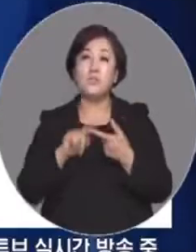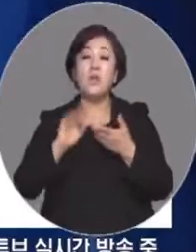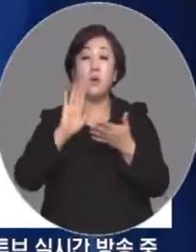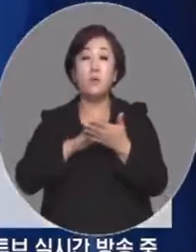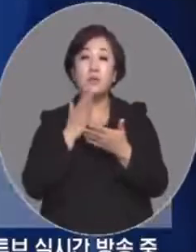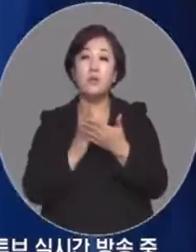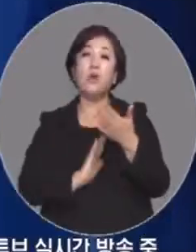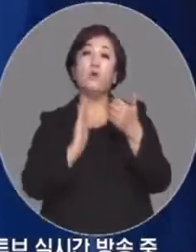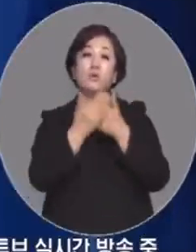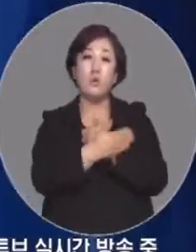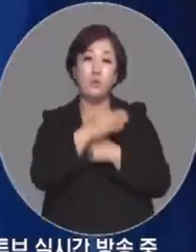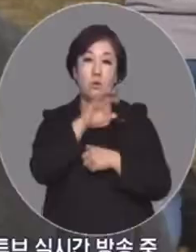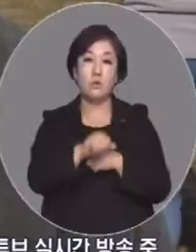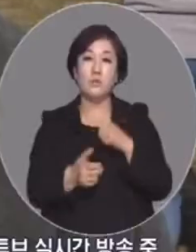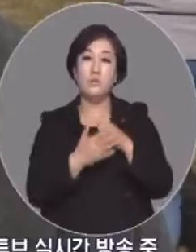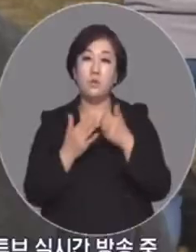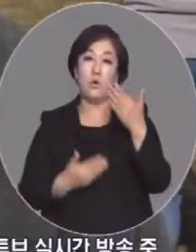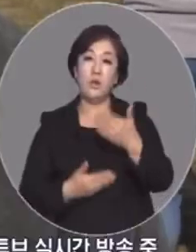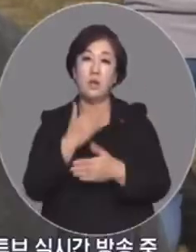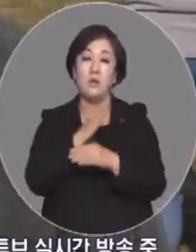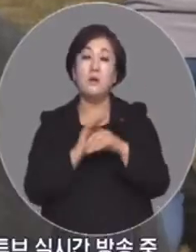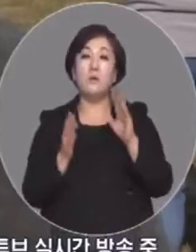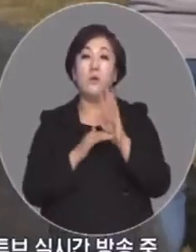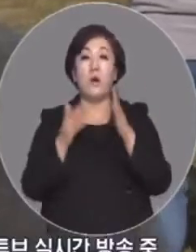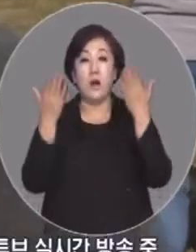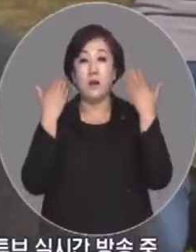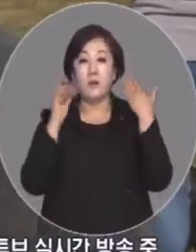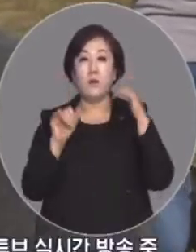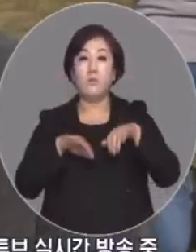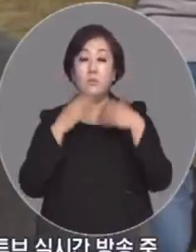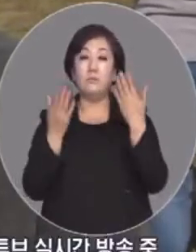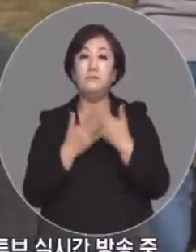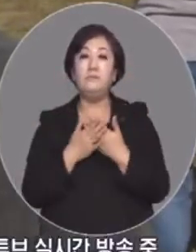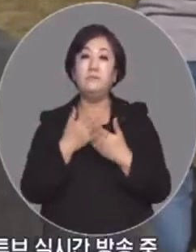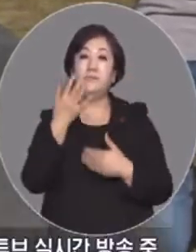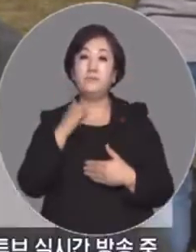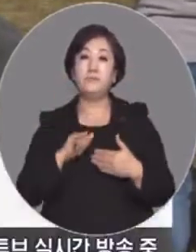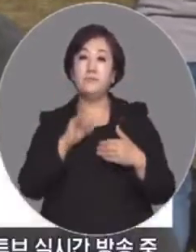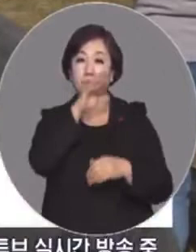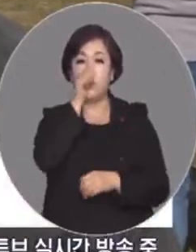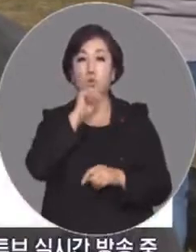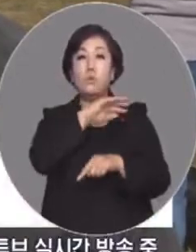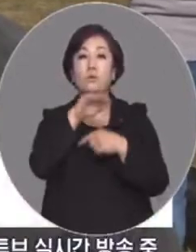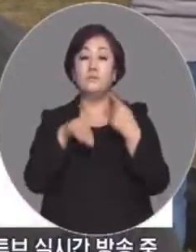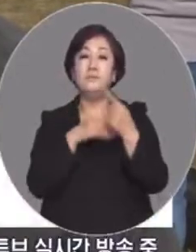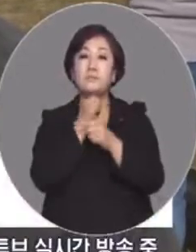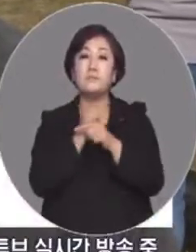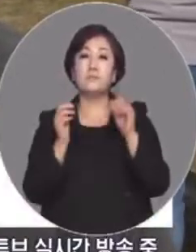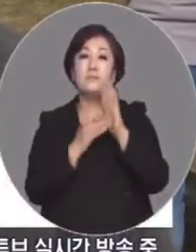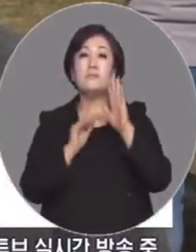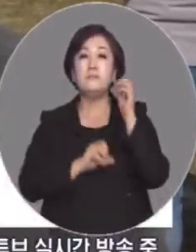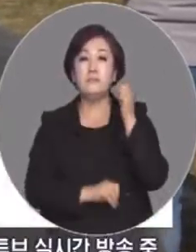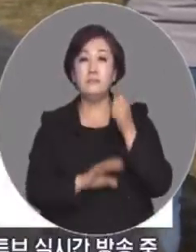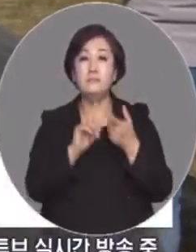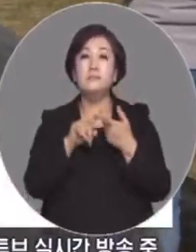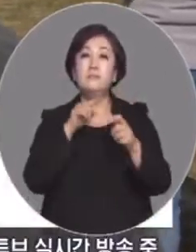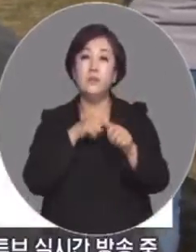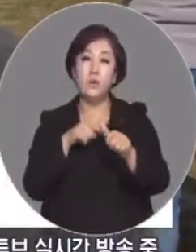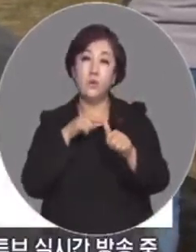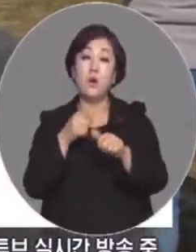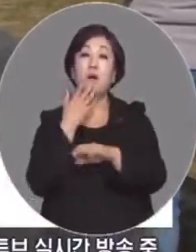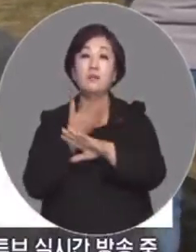돌봄 공간으로 이용을 하고 있어요. 우리 학교 애들이 모든 애들이 좋은 환경에서 종전의 교육과는